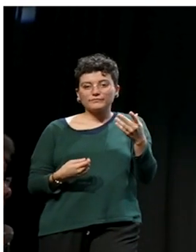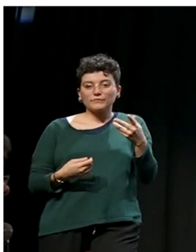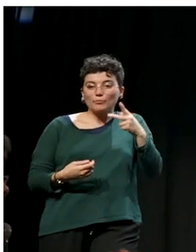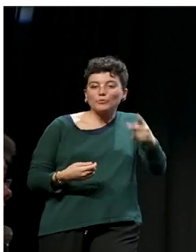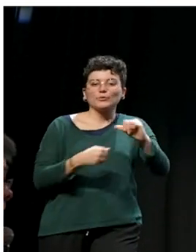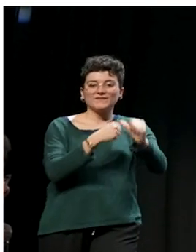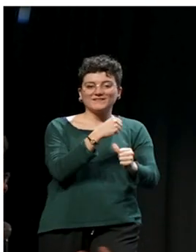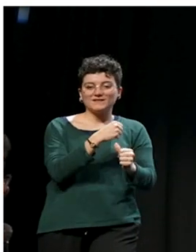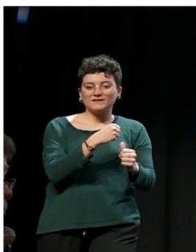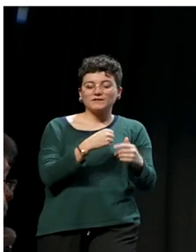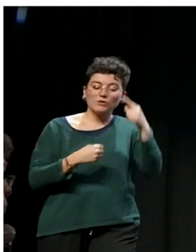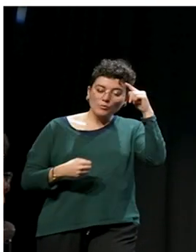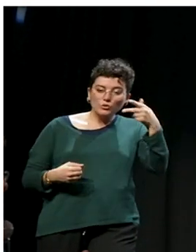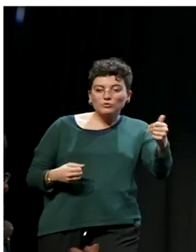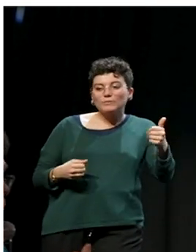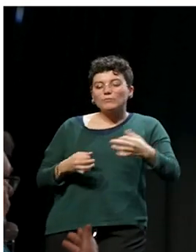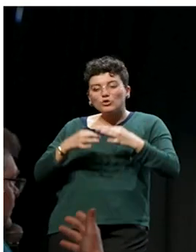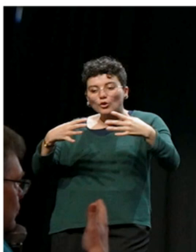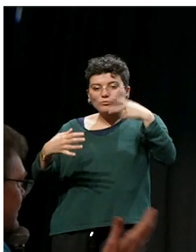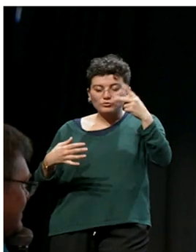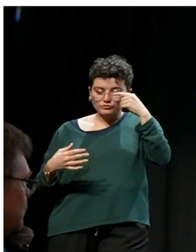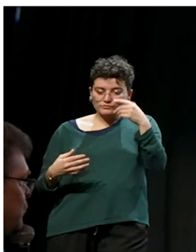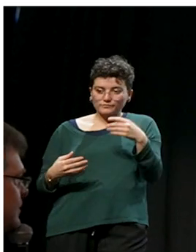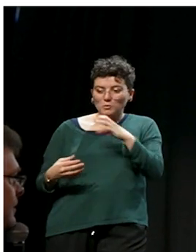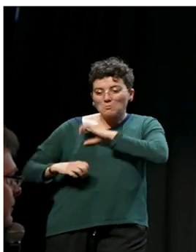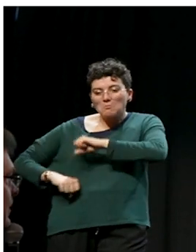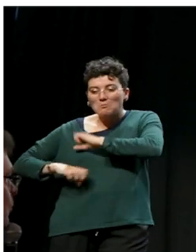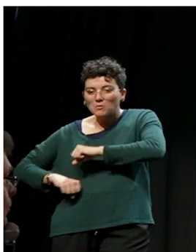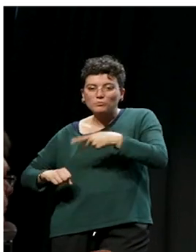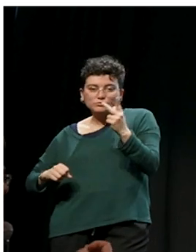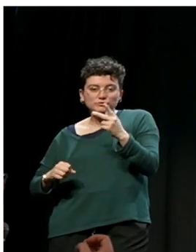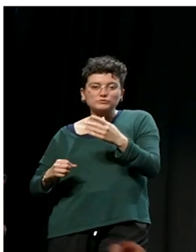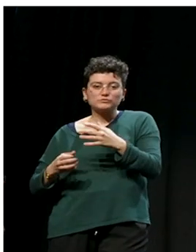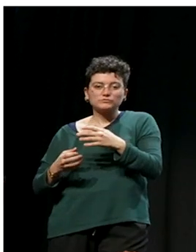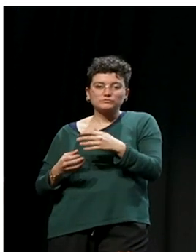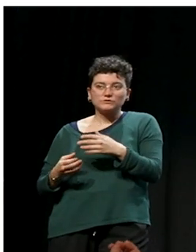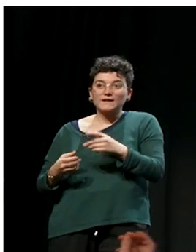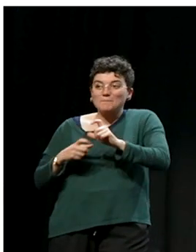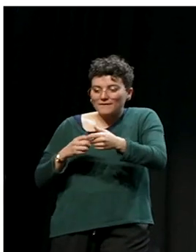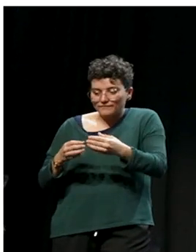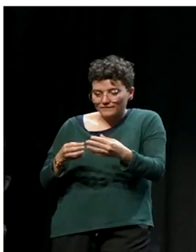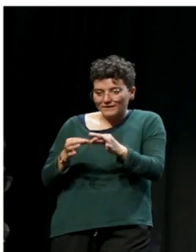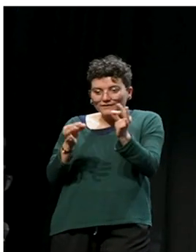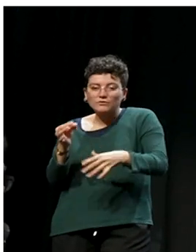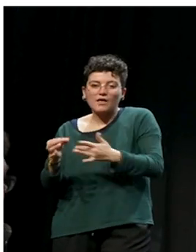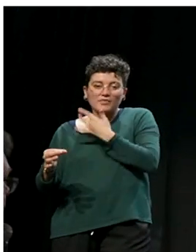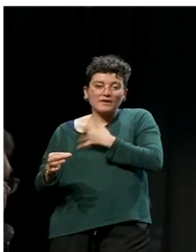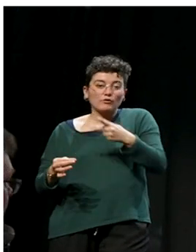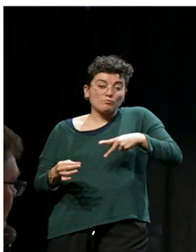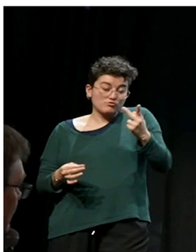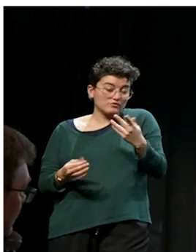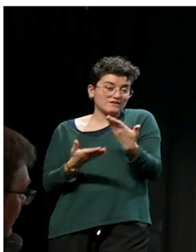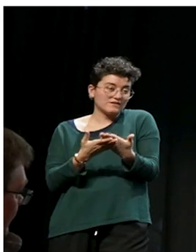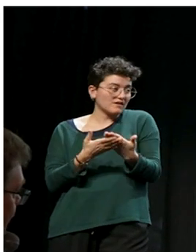eu le temps d'économiser du temps, de travailler plus, de tester plus et finalement d'aboutir à quelque chose de plus intéressant. C'est ça. Mais au